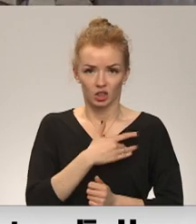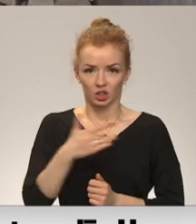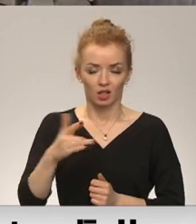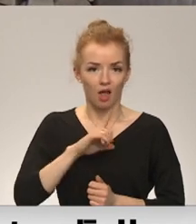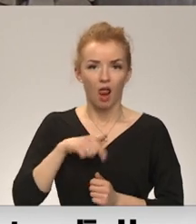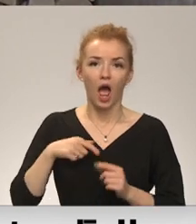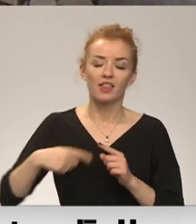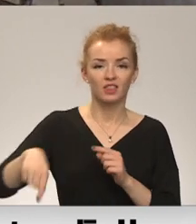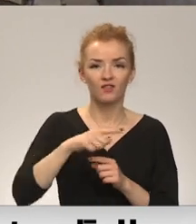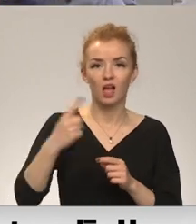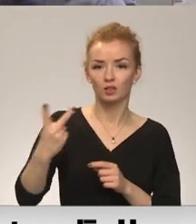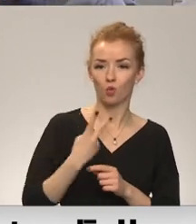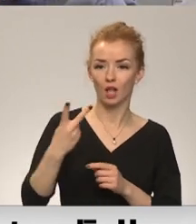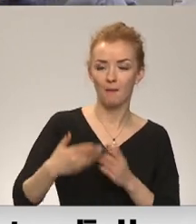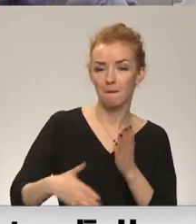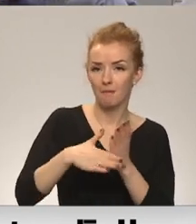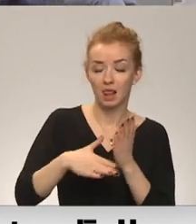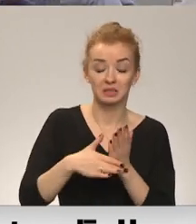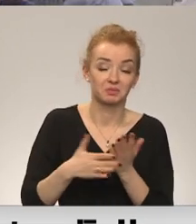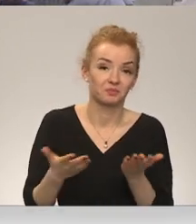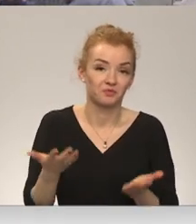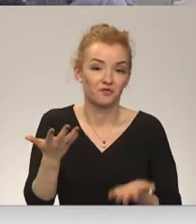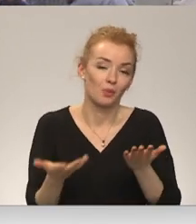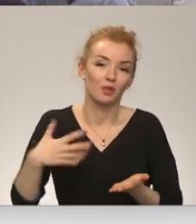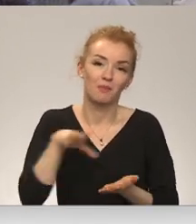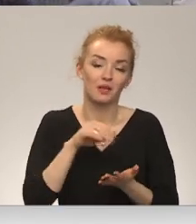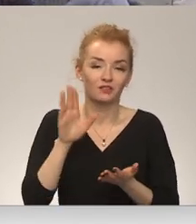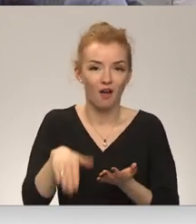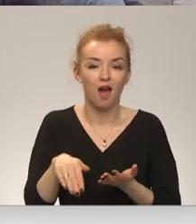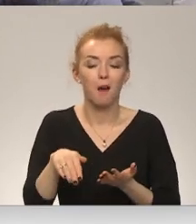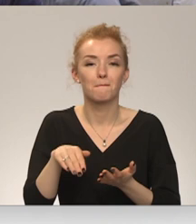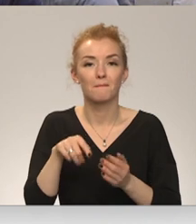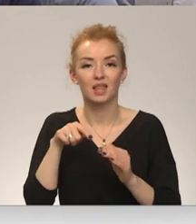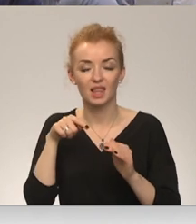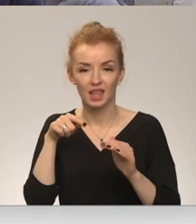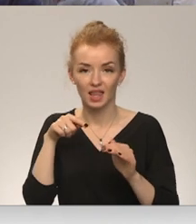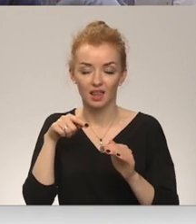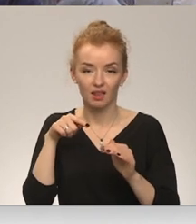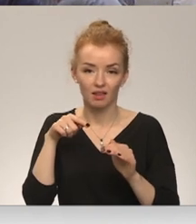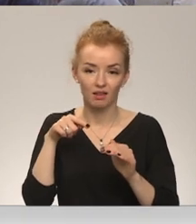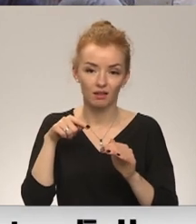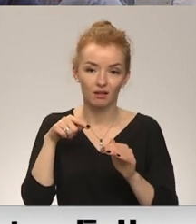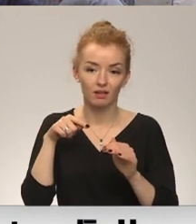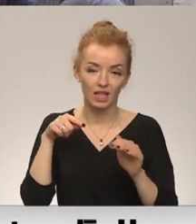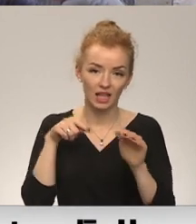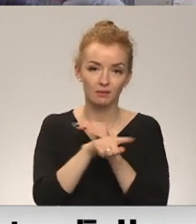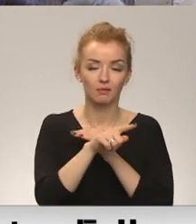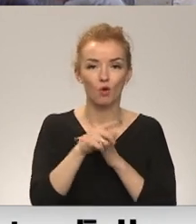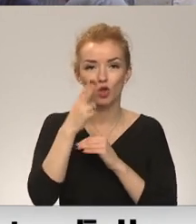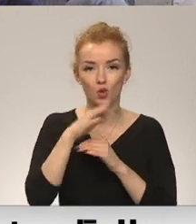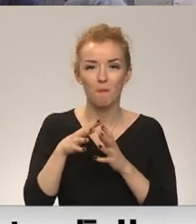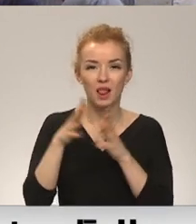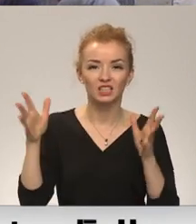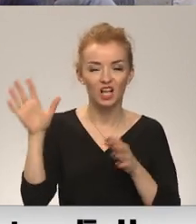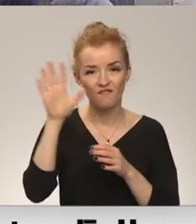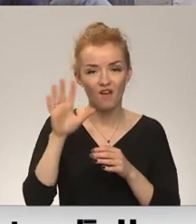tāda savstarpējā palīdzība, nu nezinu, mēs varam varbūt izrauties no kādas milzīgas valsts pakļautības